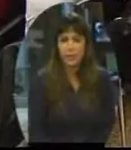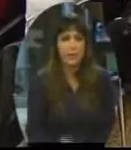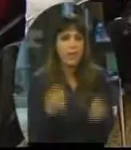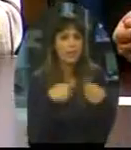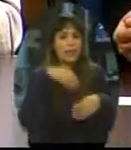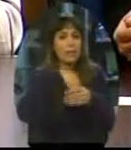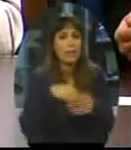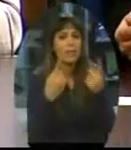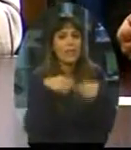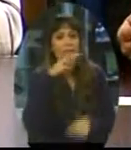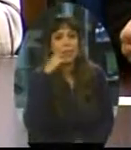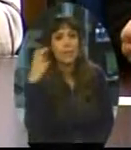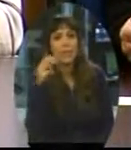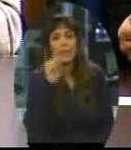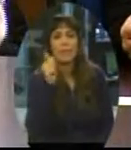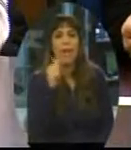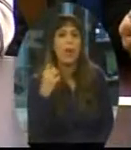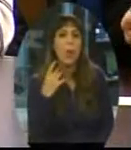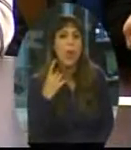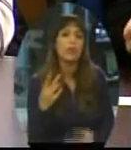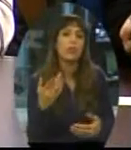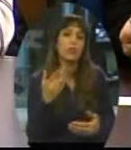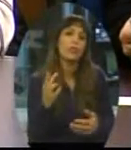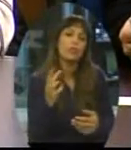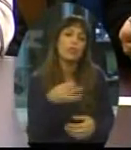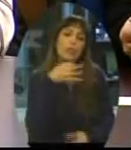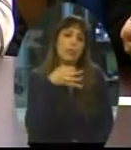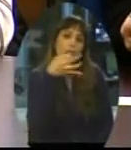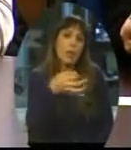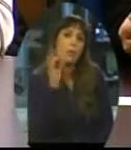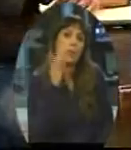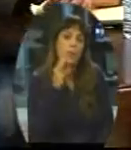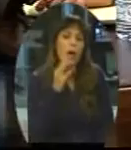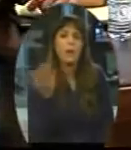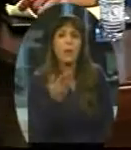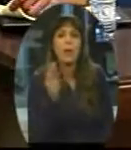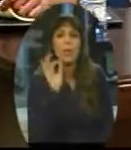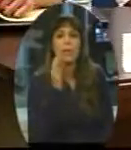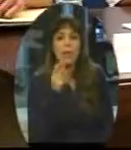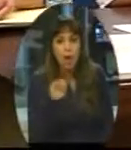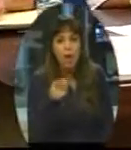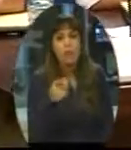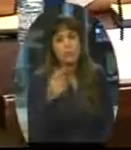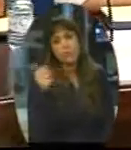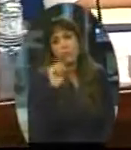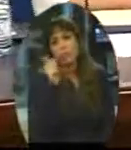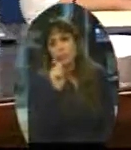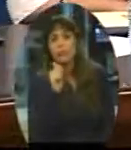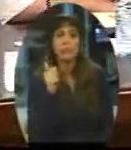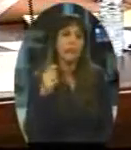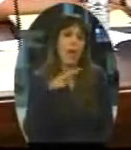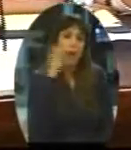לנגע הסמים והאלכוהול שיתפו את בני הנוער בשאלת החינוך נגד צריכת סמים ואלכוהול ושמעו מהם את הדעות